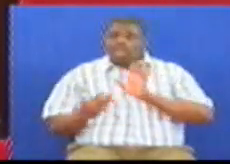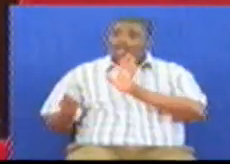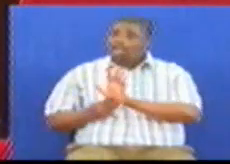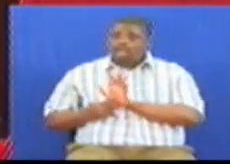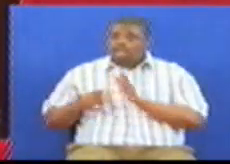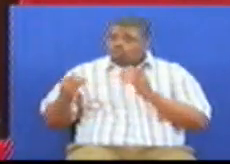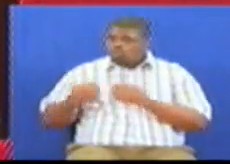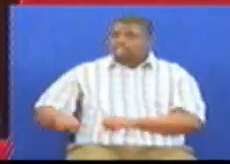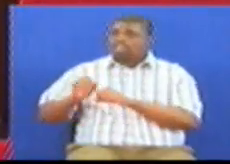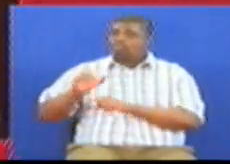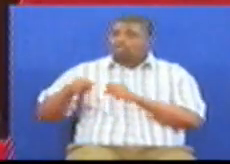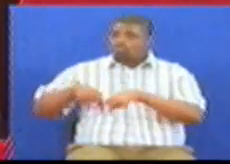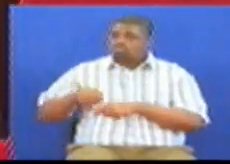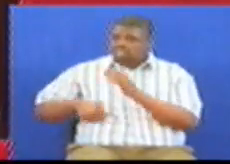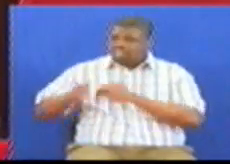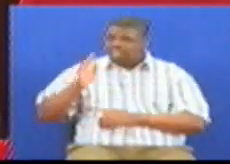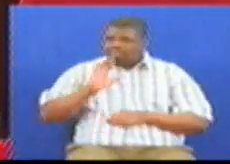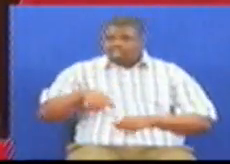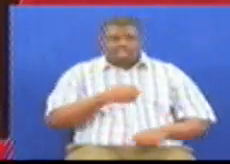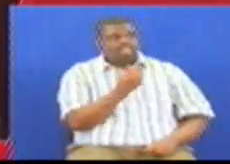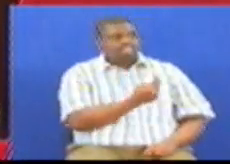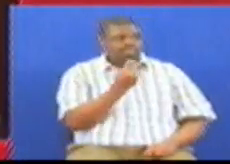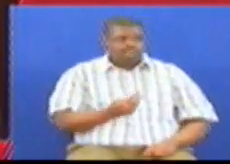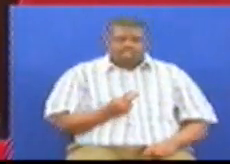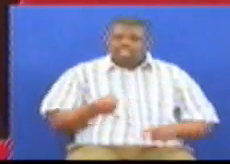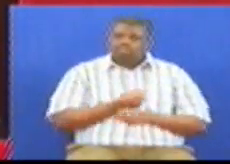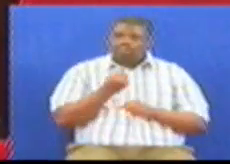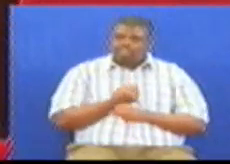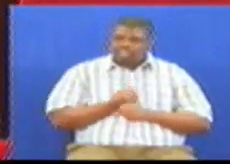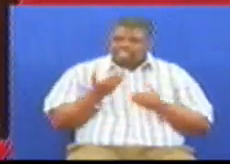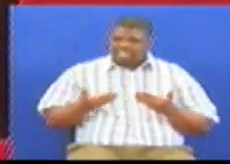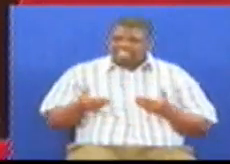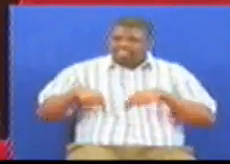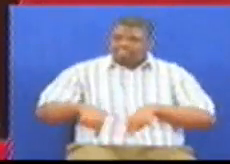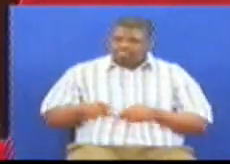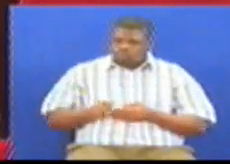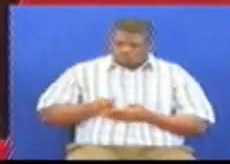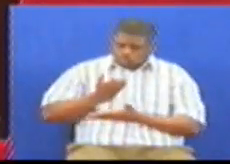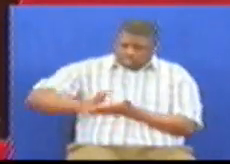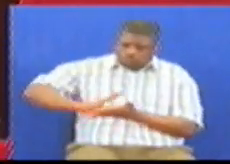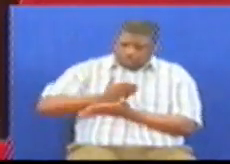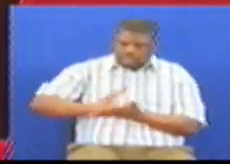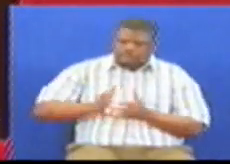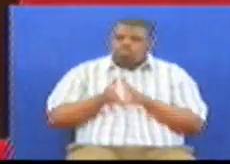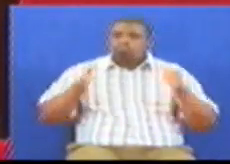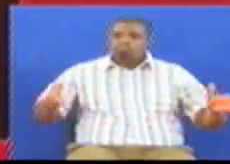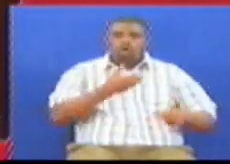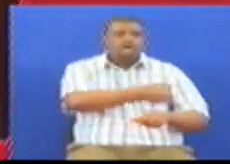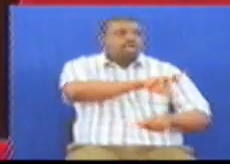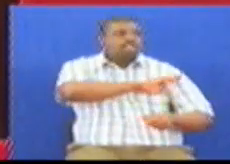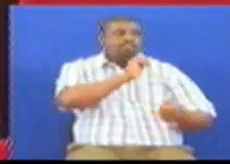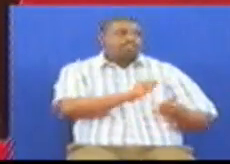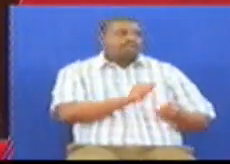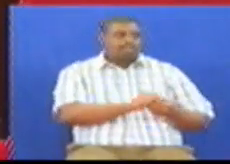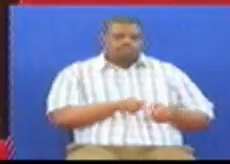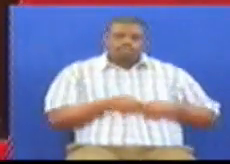huu, ni zaidi ya miaka 22. Kwa kinachofanyika sasa hivi bado kuna ugatuaji mkubwa wa rasilimali kupeleka kwenye mamlaka ya serikali